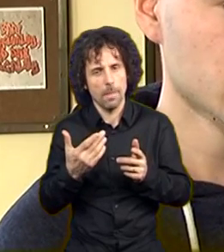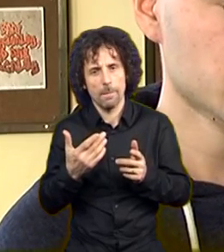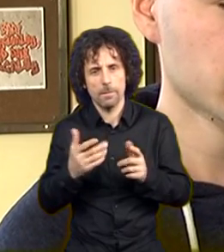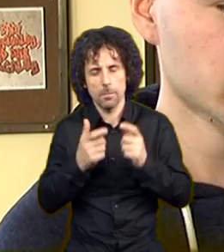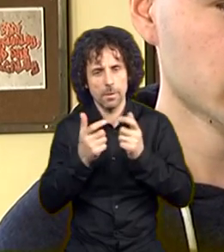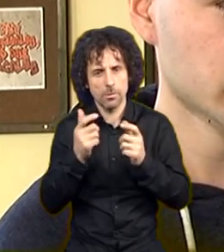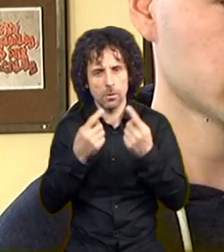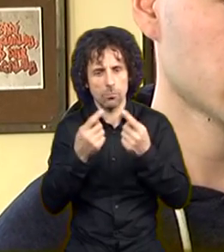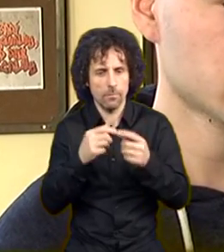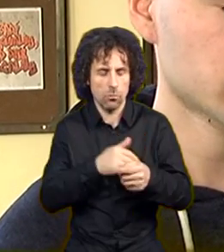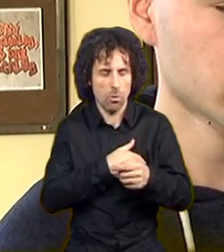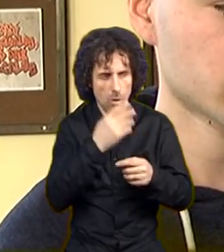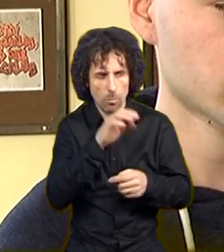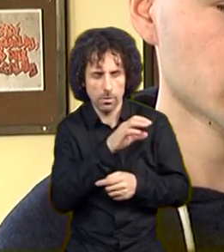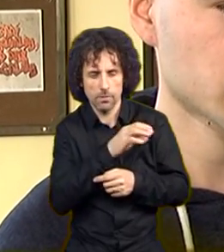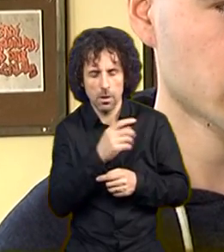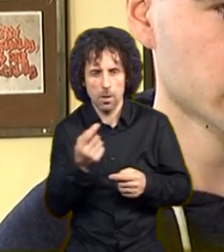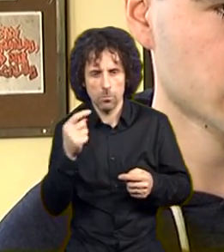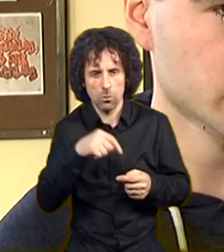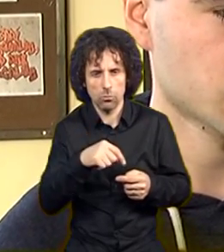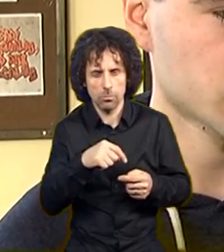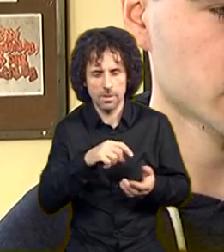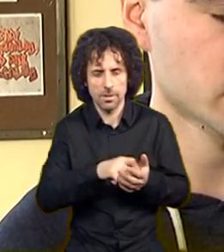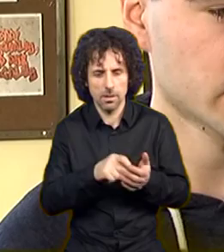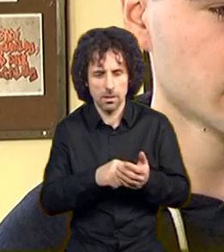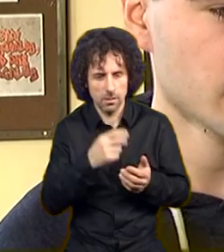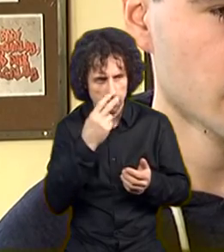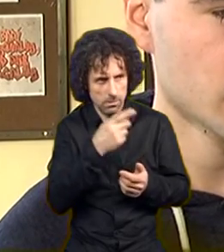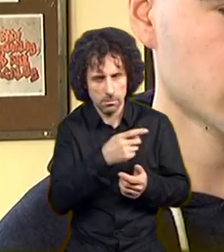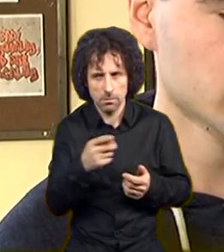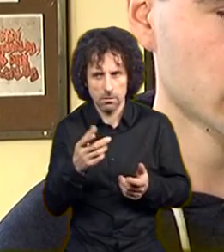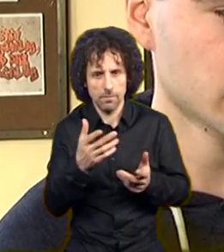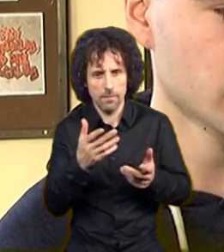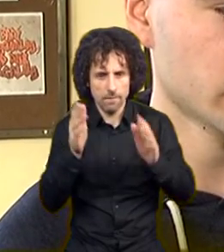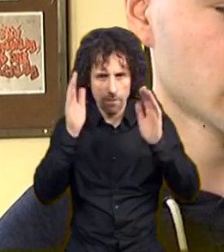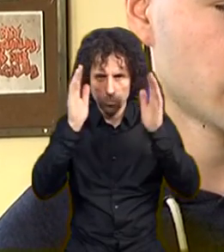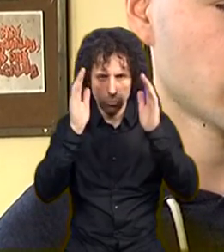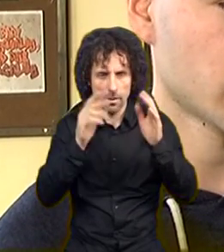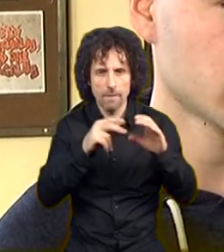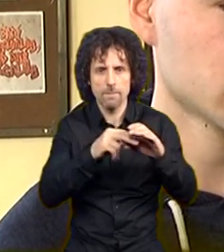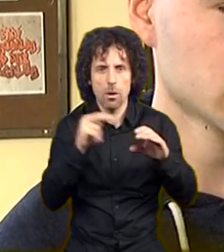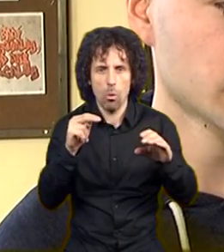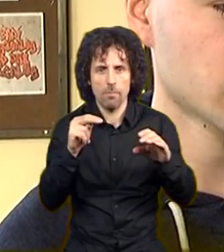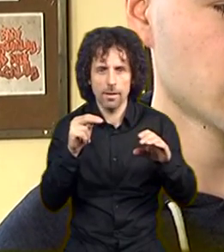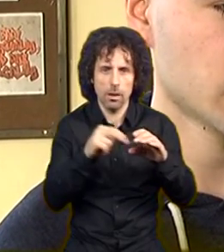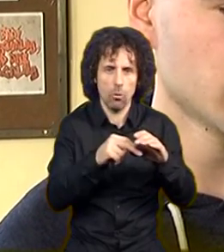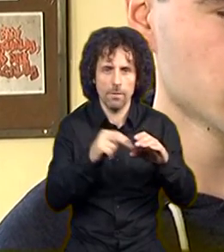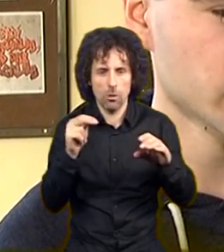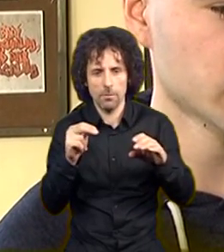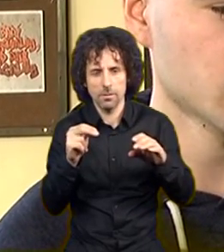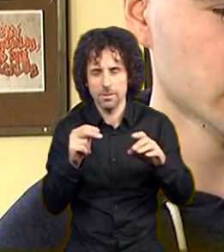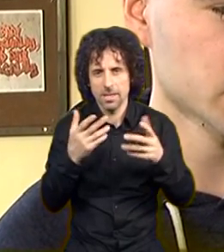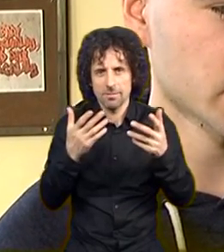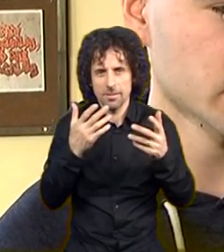Już jest jakaś niebezpieczna sytuacja. Często w szkole możemy zaobserwować, na przykład przychodzimy do sali i ktoś zostaje niewylogowanego Facebooka. Nie